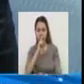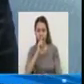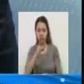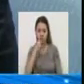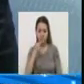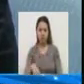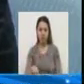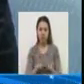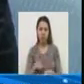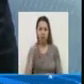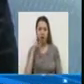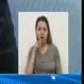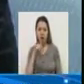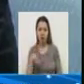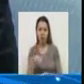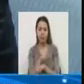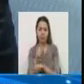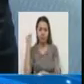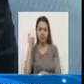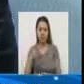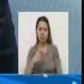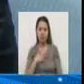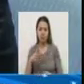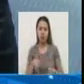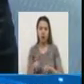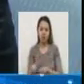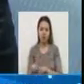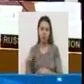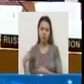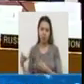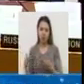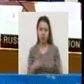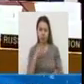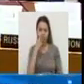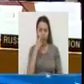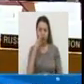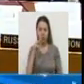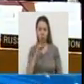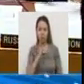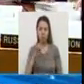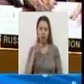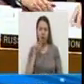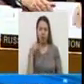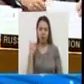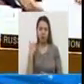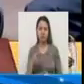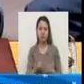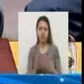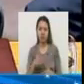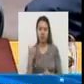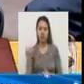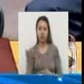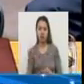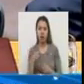алдық. Осы ретте Солтүстік Корея елінің басшылығын біздің жолымызбен жүруге шақырамыз. Солтүстік Кореяның ядролық сынақтары жаппай қырып